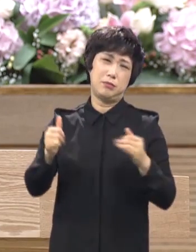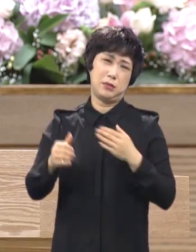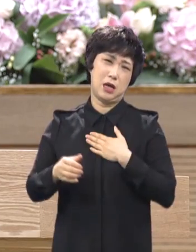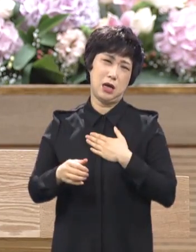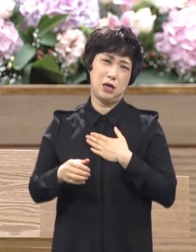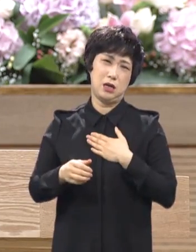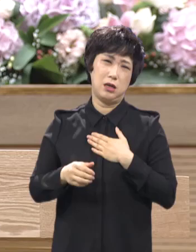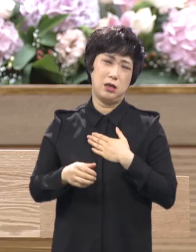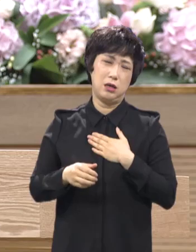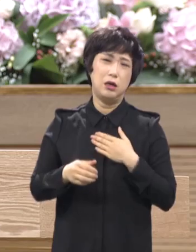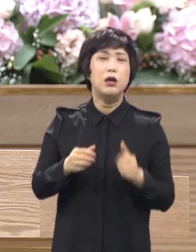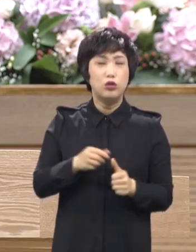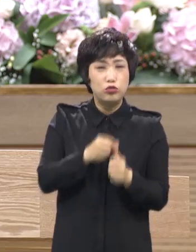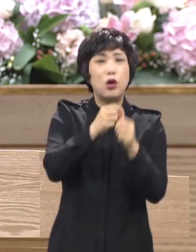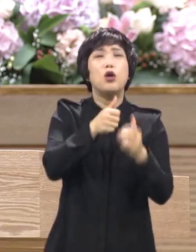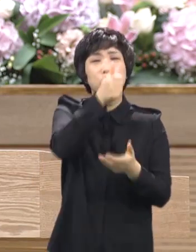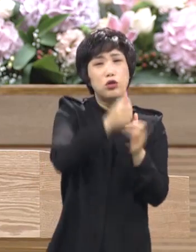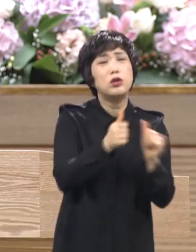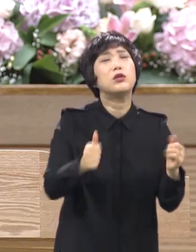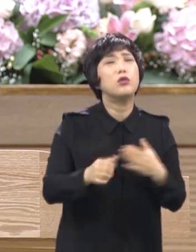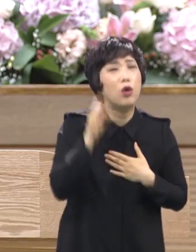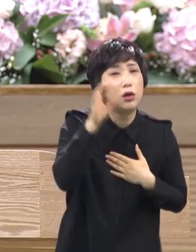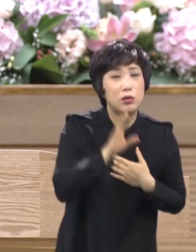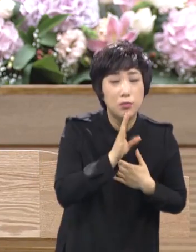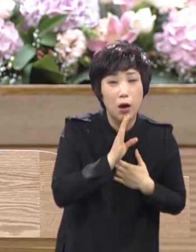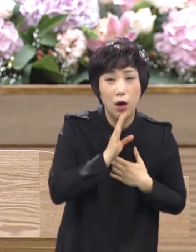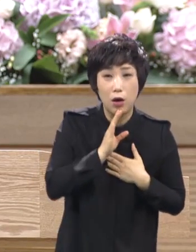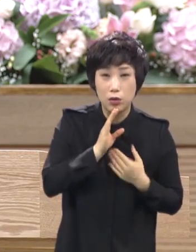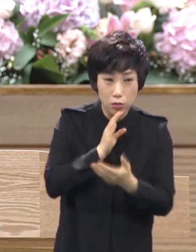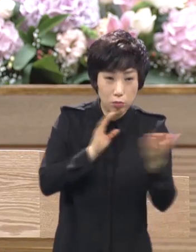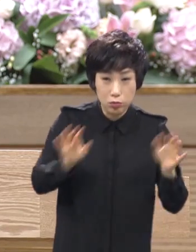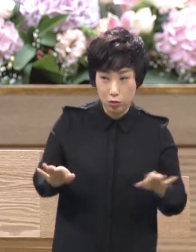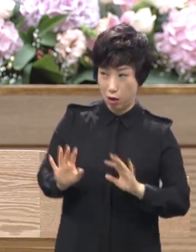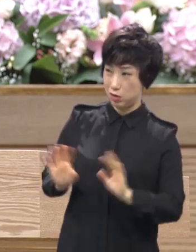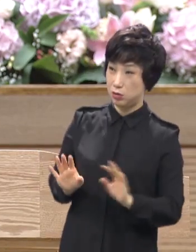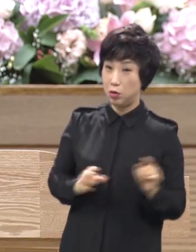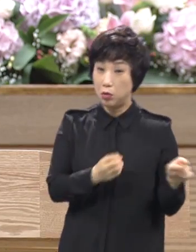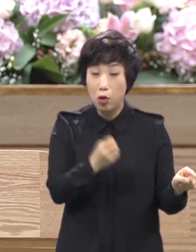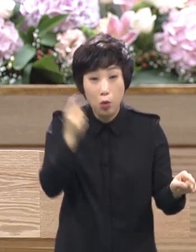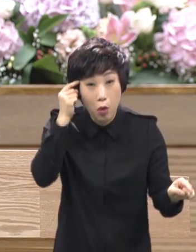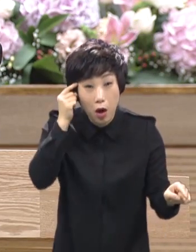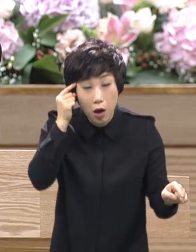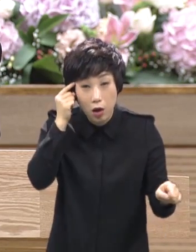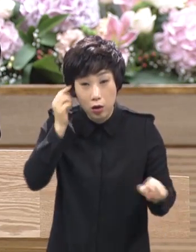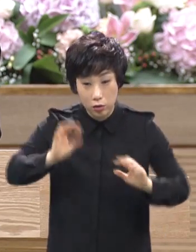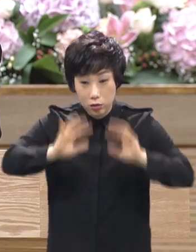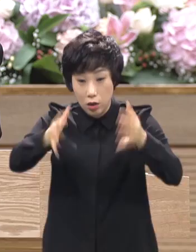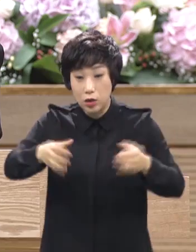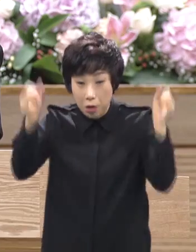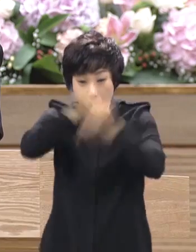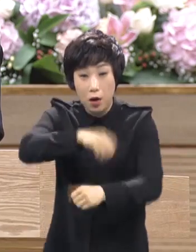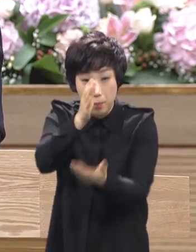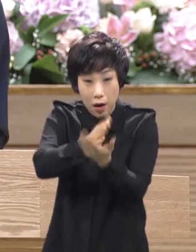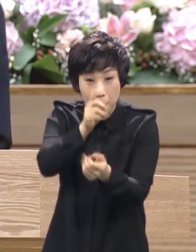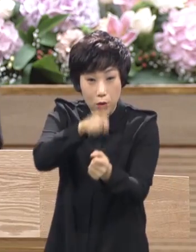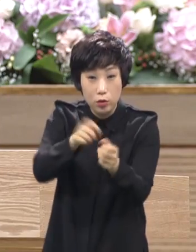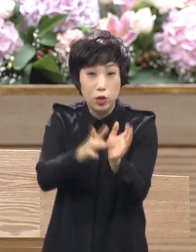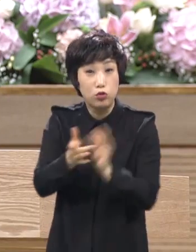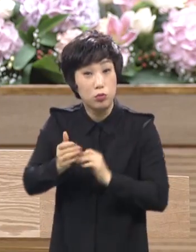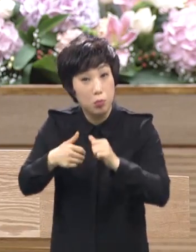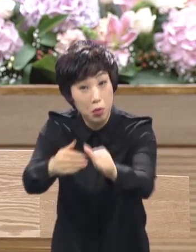죄인이다. 근데 아니라고 하면 하나님이 이 세상에 멸망하지 말라고 예수를